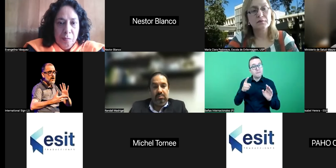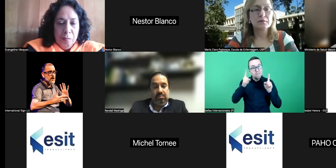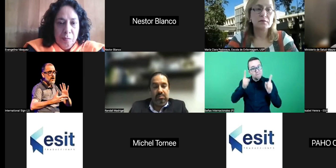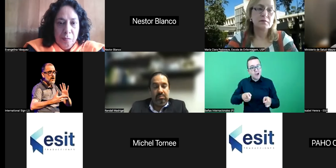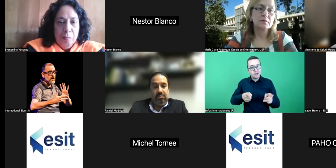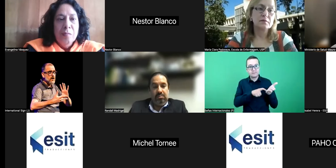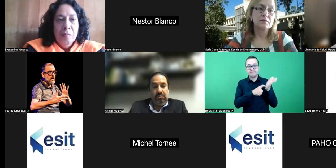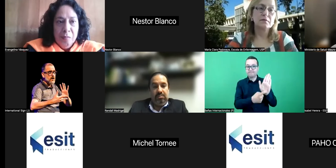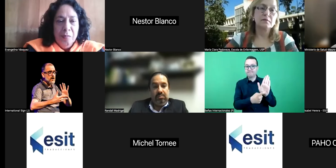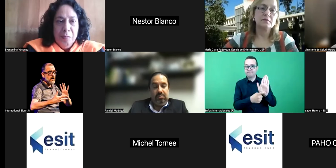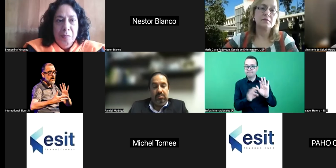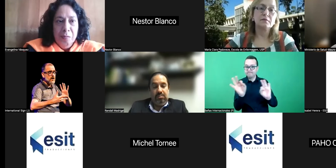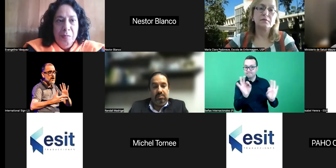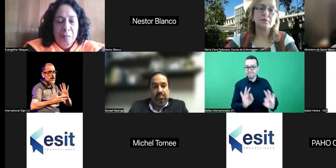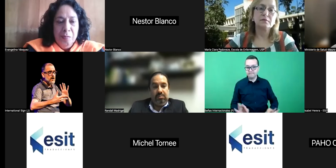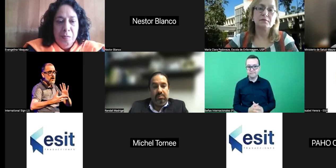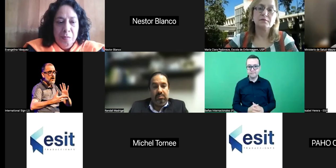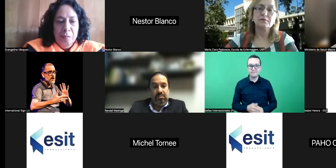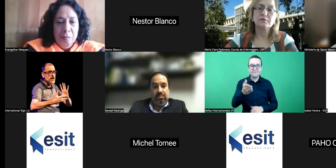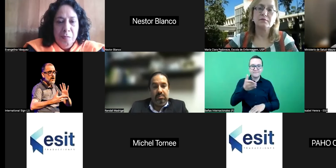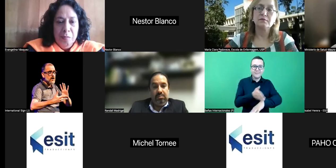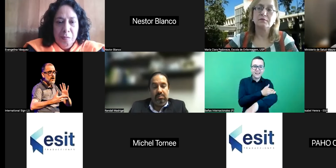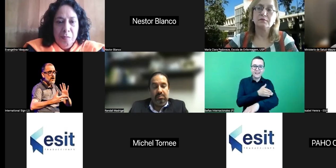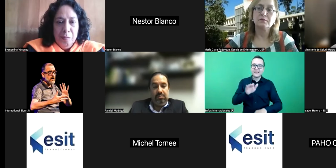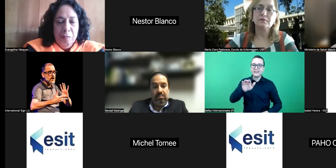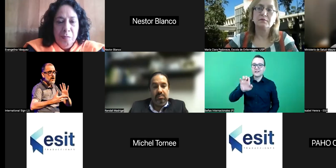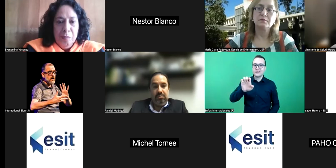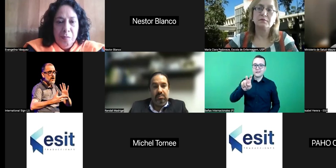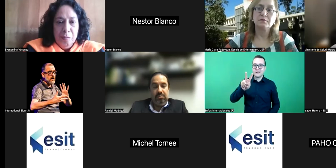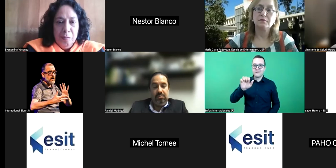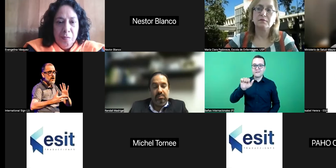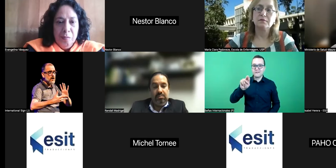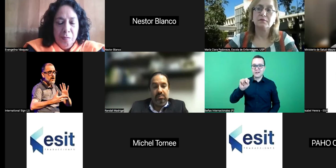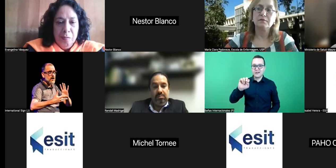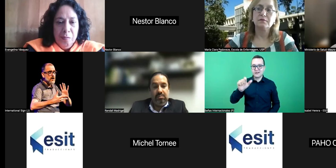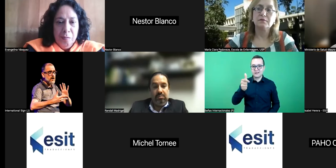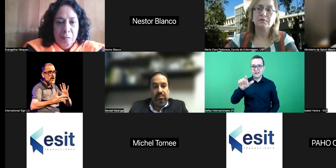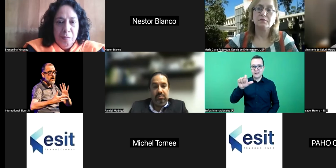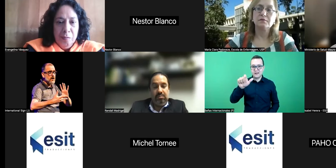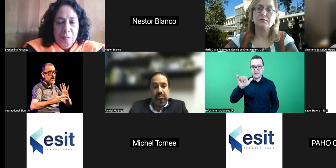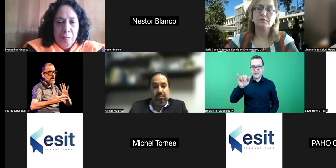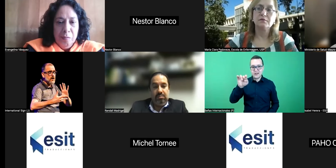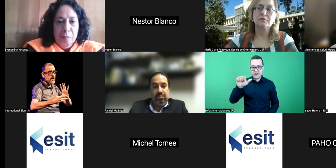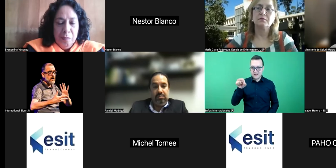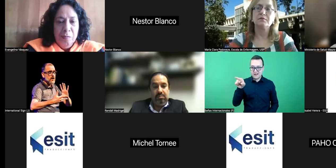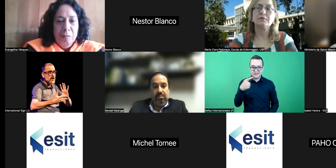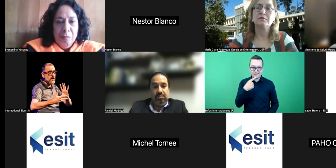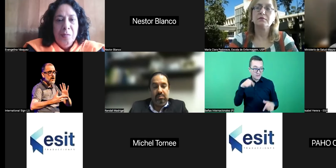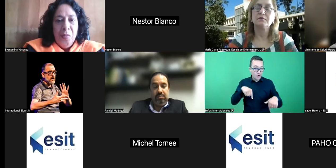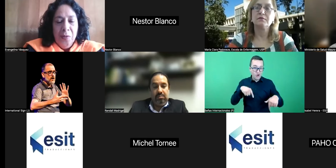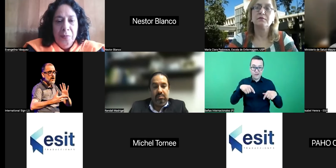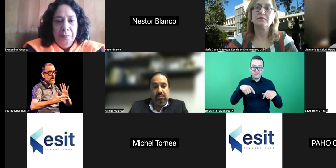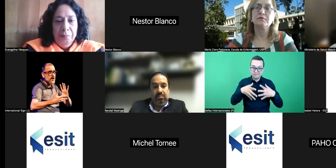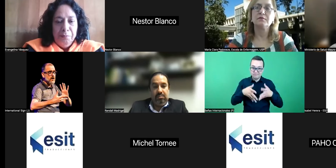Et voilà, comme vous le disiez, Evangelina, cela a été possible grâce à vous tous,